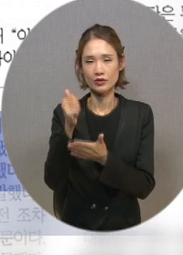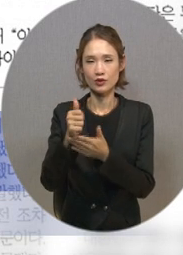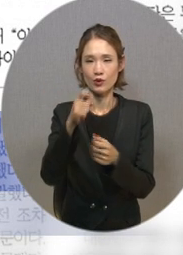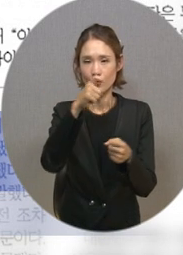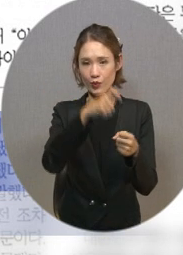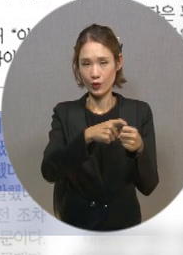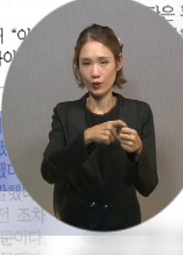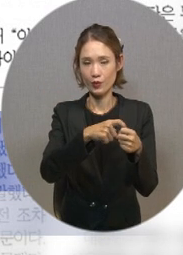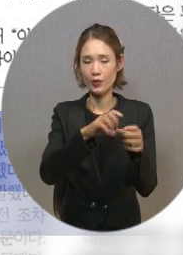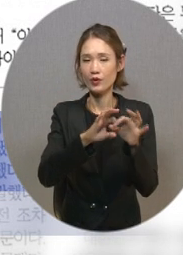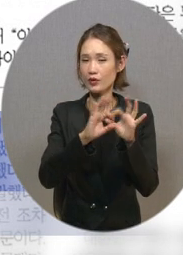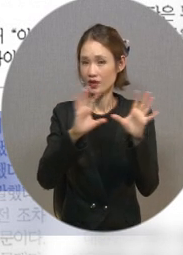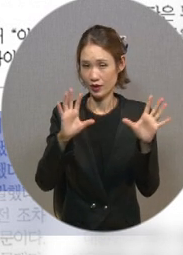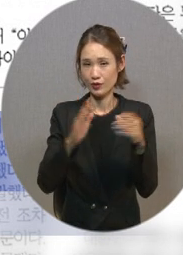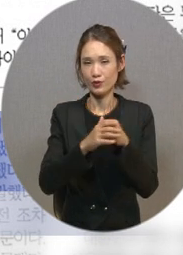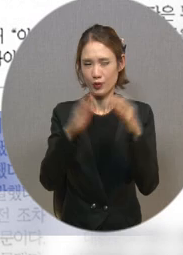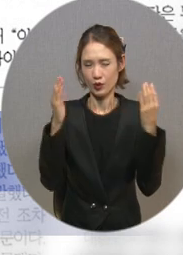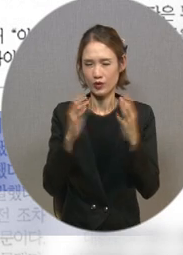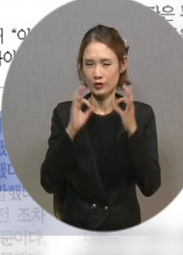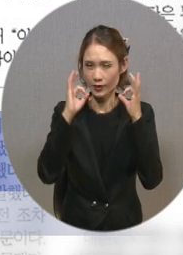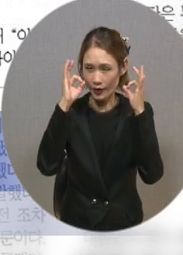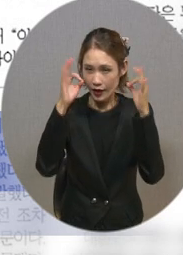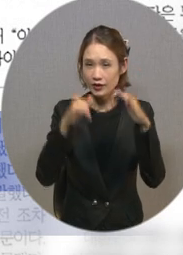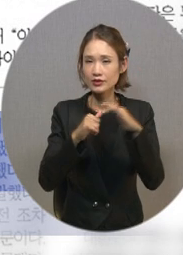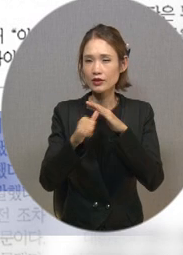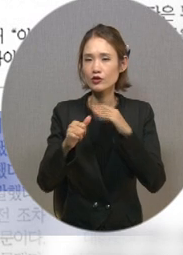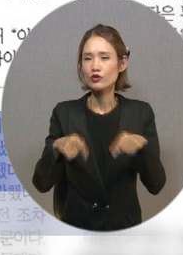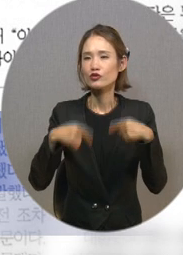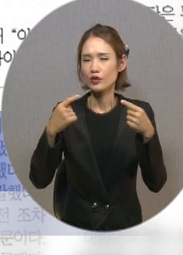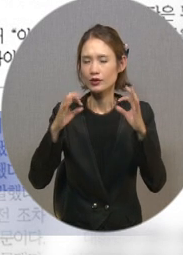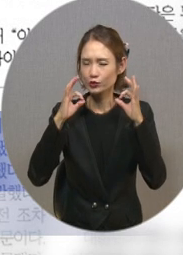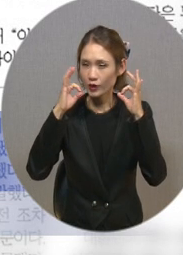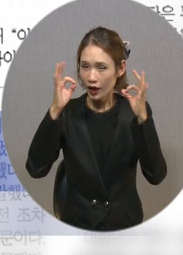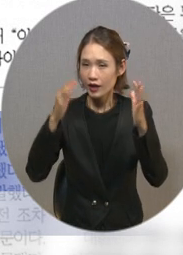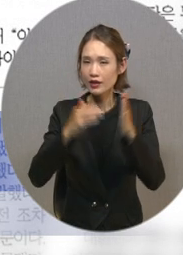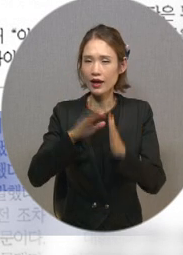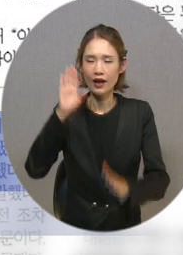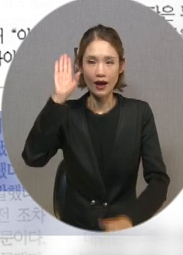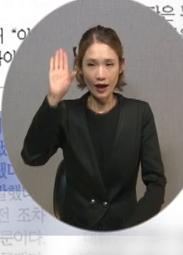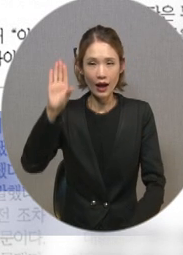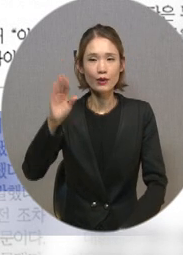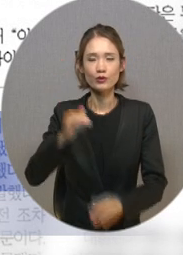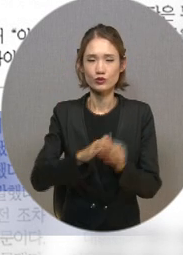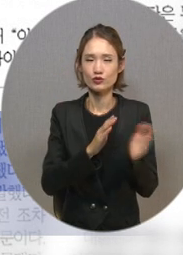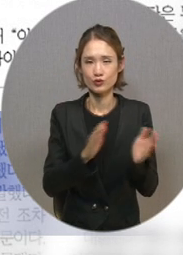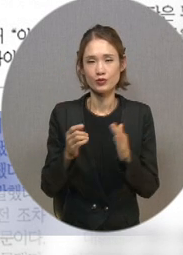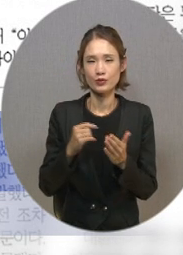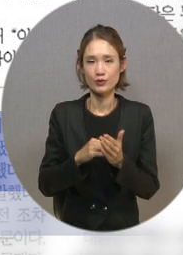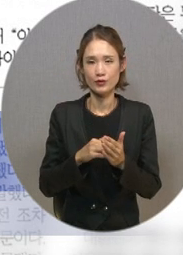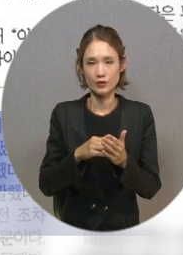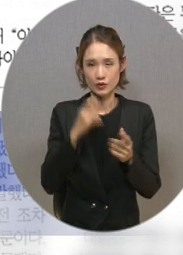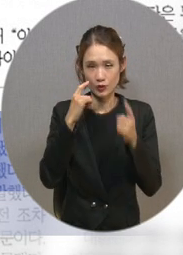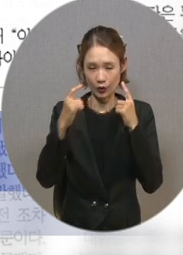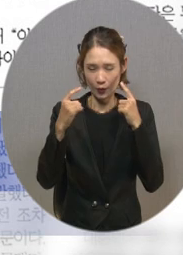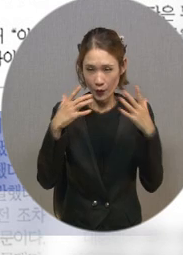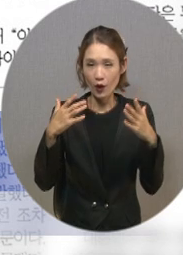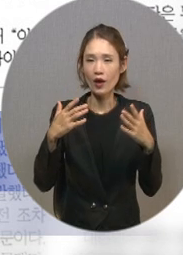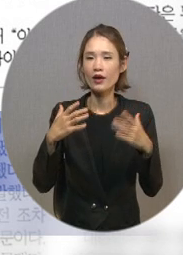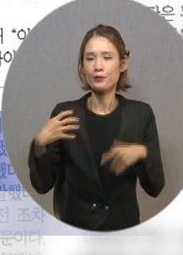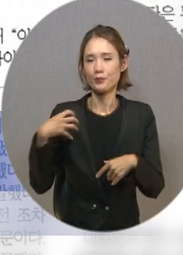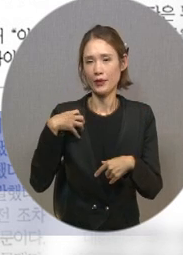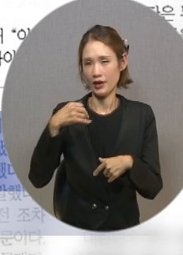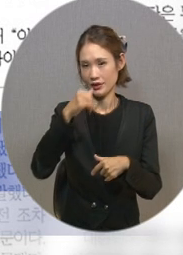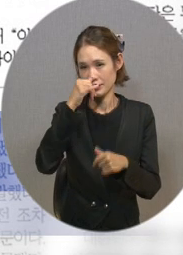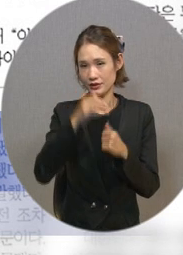차치하고 모든 선수가 최선을 다한 대회였다 앞으로 무엇을 준비해야 하는지 명확한 숙제도 남겼다며